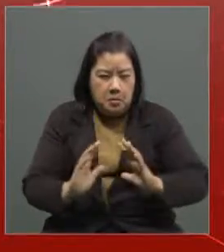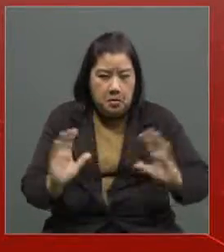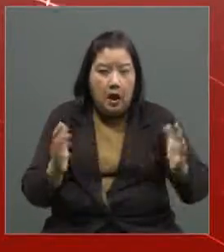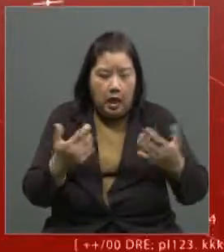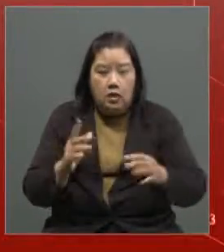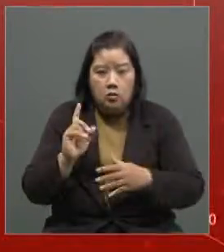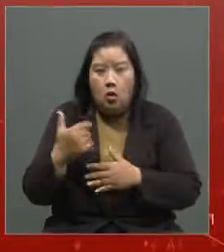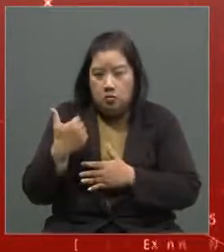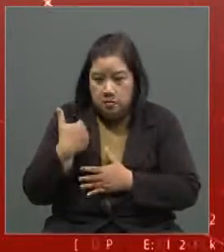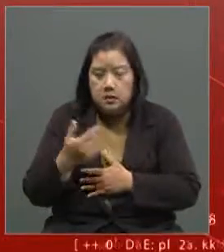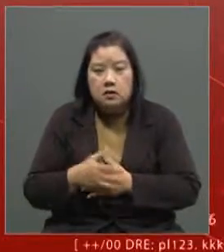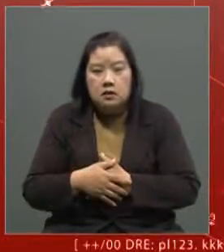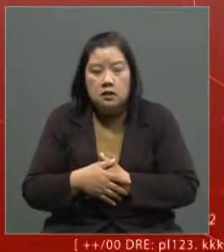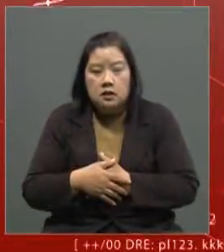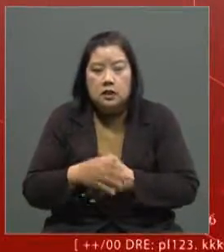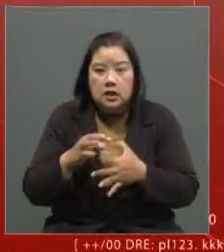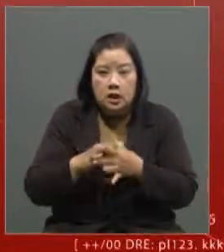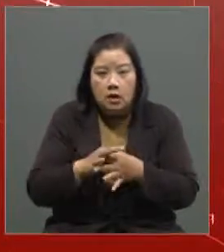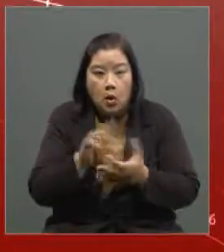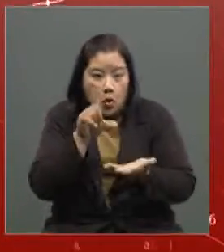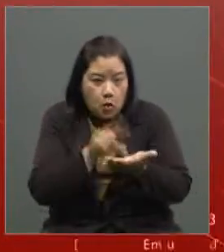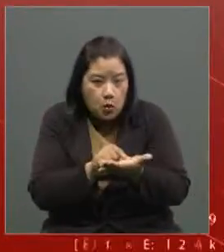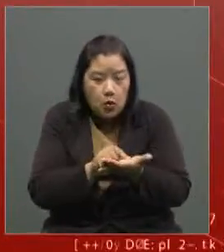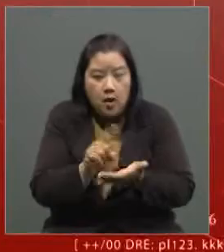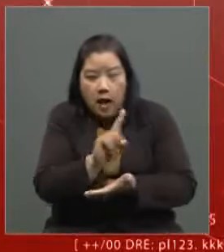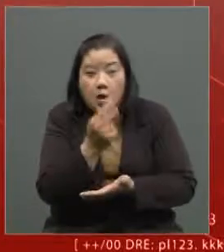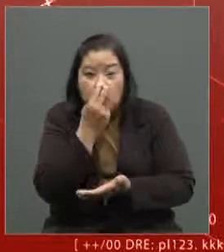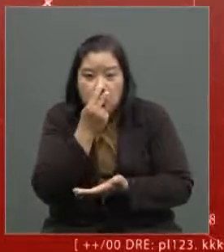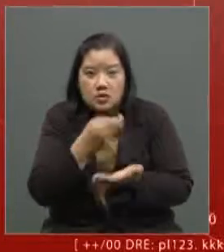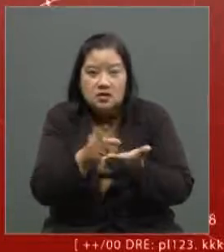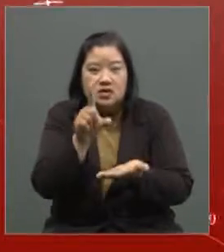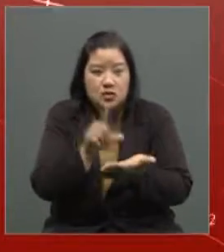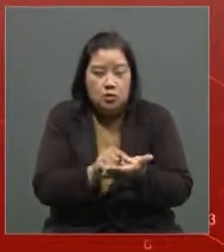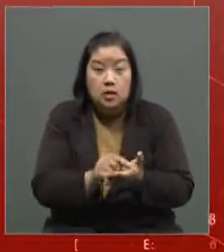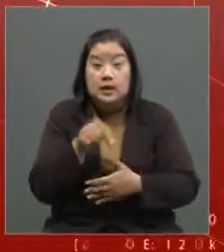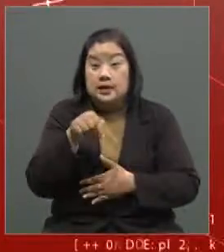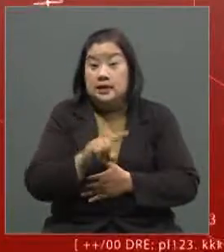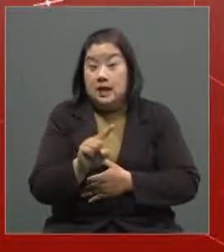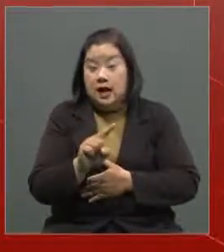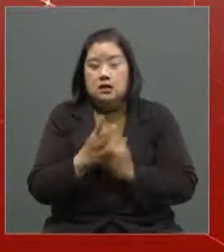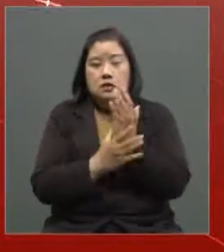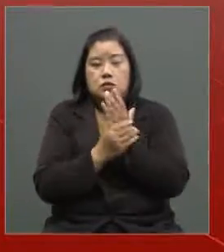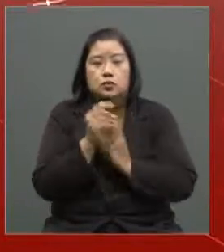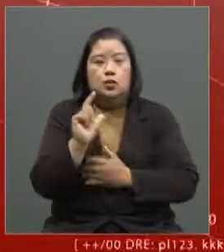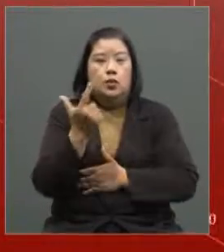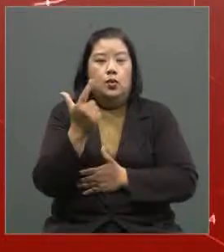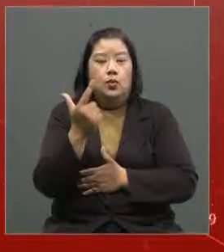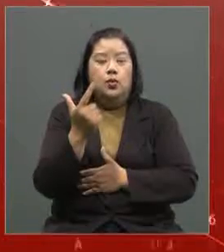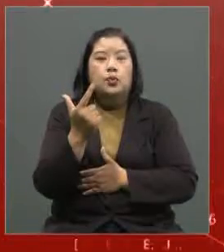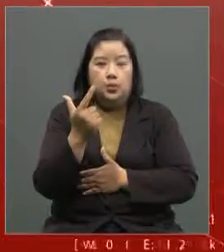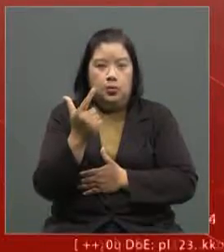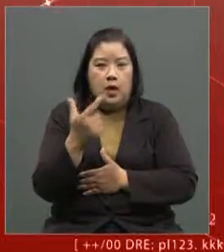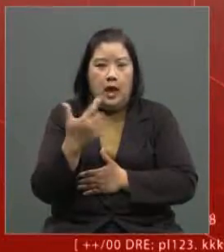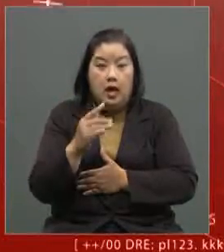ตกโปรโมชั่นเผื่อว่ามีแบบเท ่ๆลดราคา ใช่นะฮะการนี้จัดที่ศูนย์การประชุมแห่งชาติสิริกิติ์คุณผู้ชมเพราะฉะนั้น